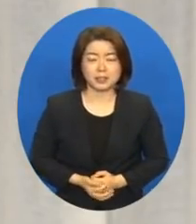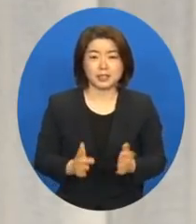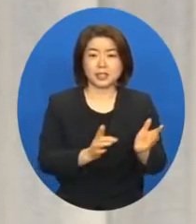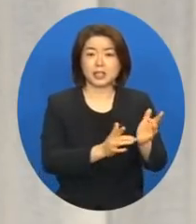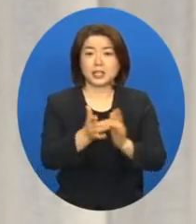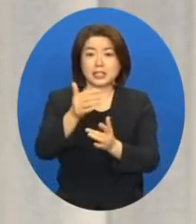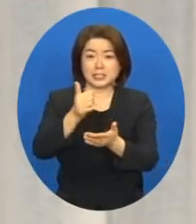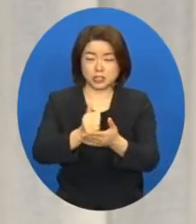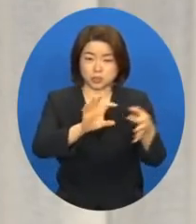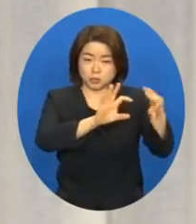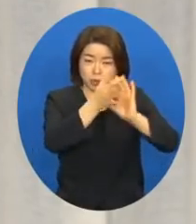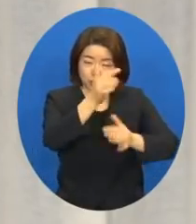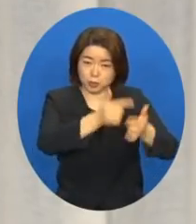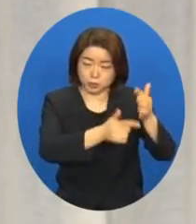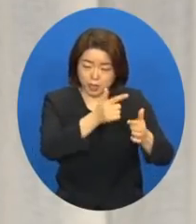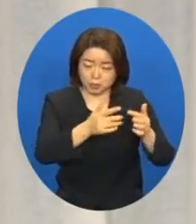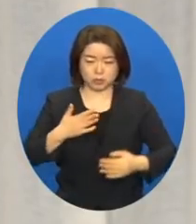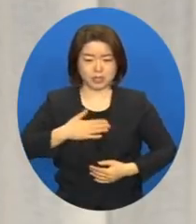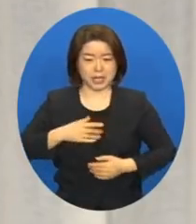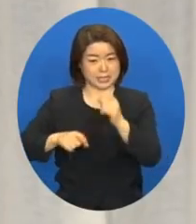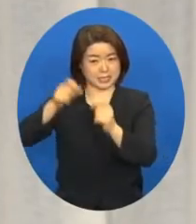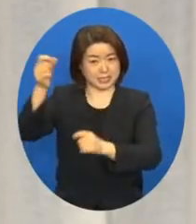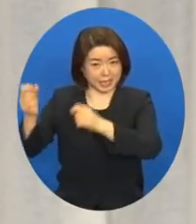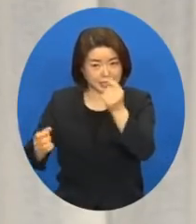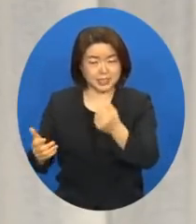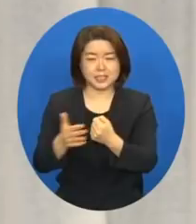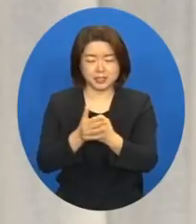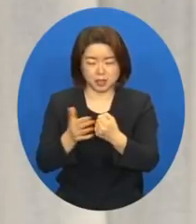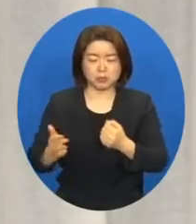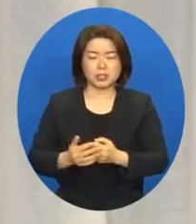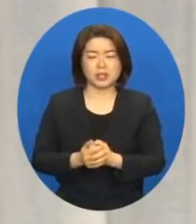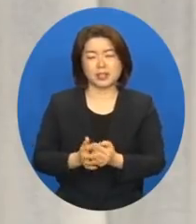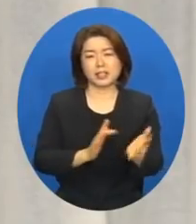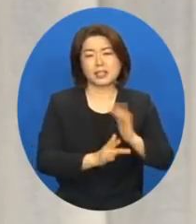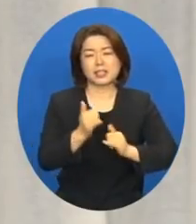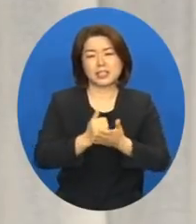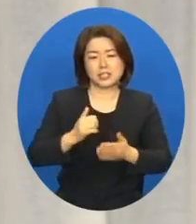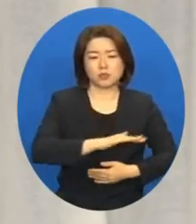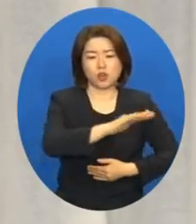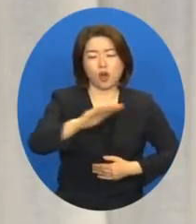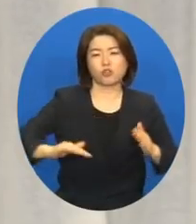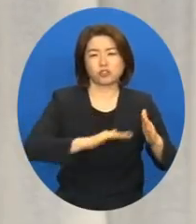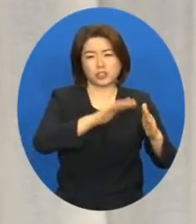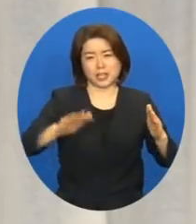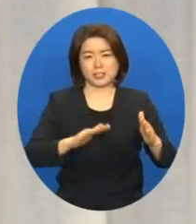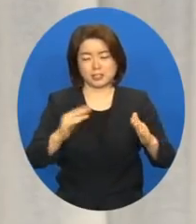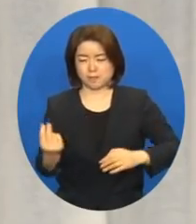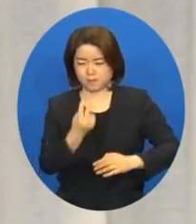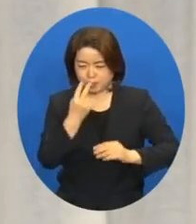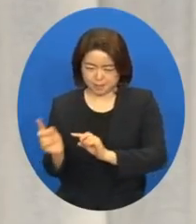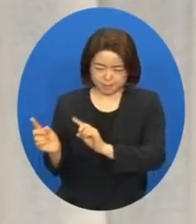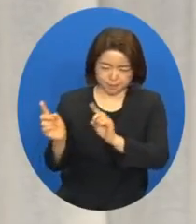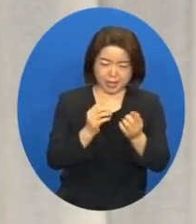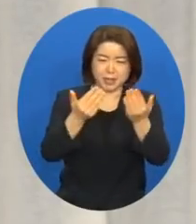예수님은 포도나무고 우리는 가지이기 때문에 예수님께서 우리 가정을 살리시는 거예요.